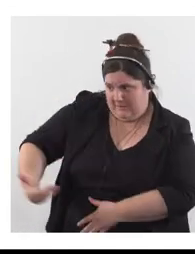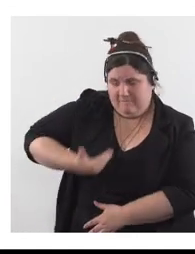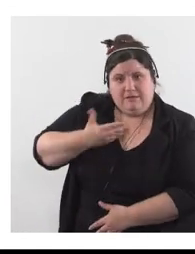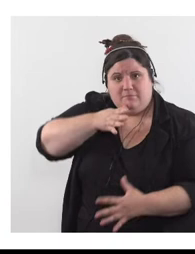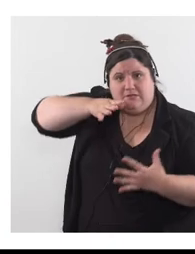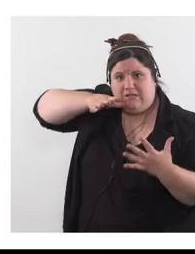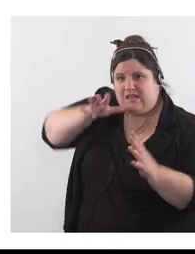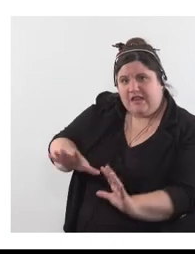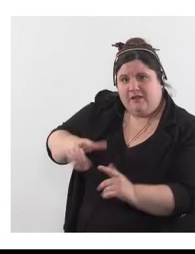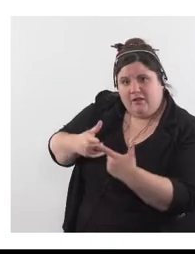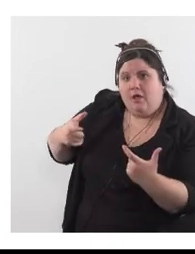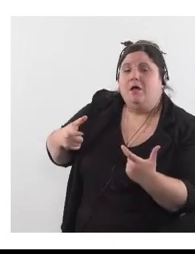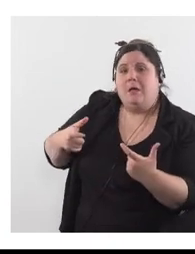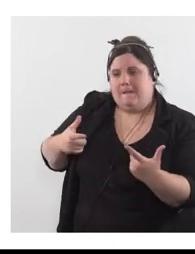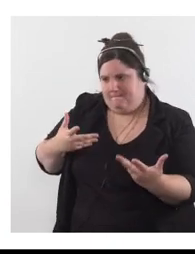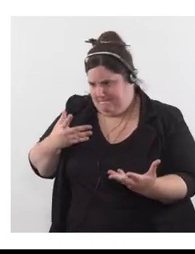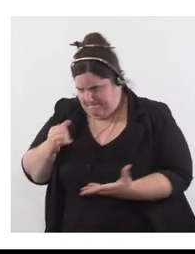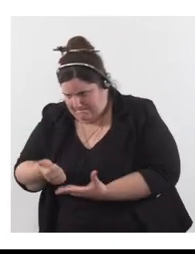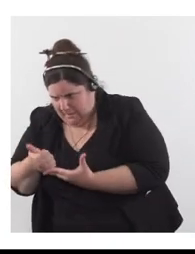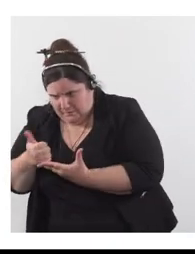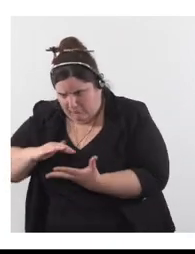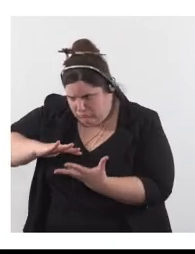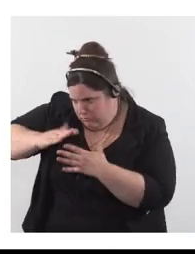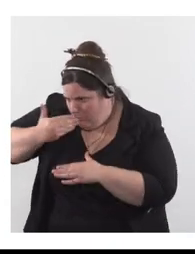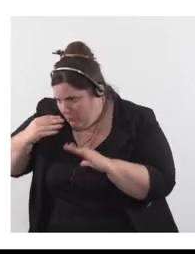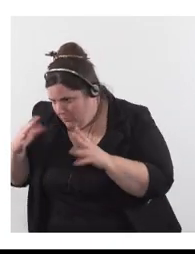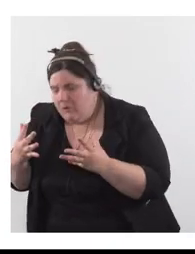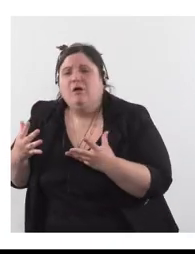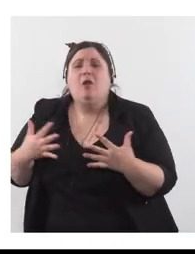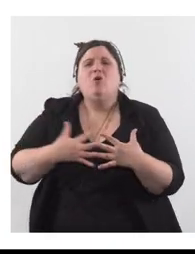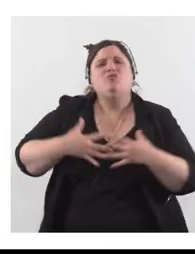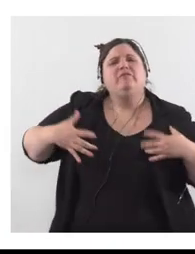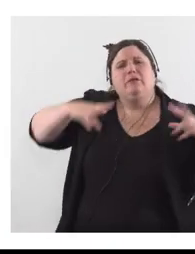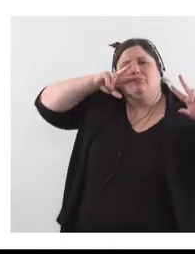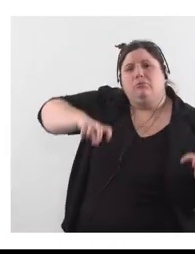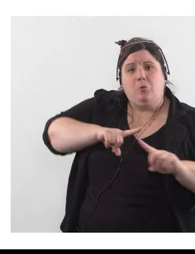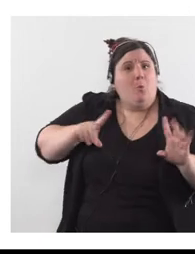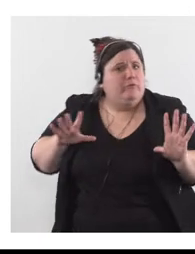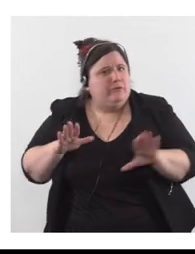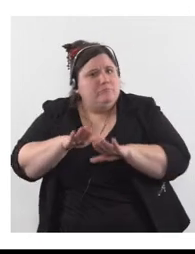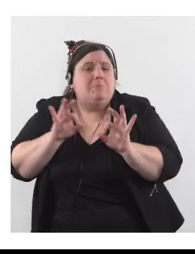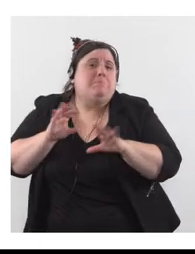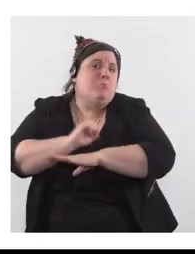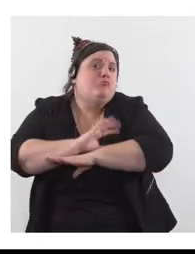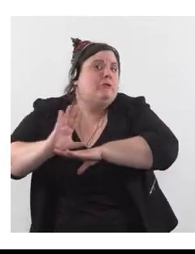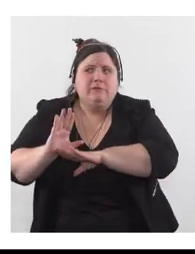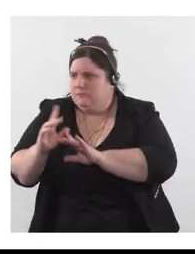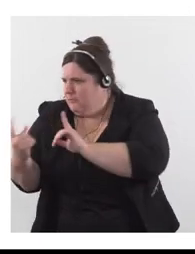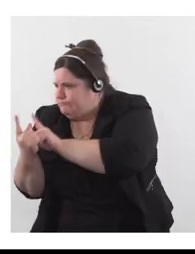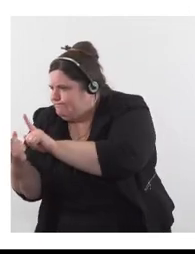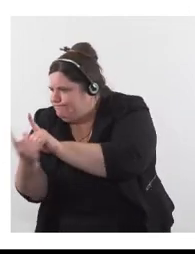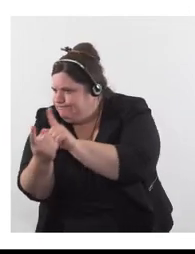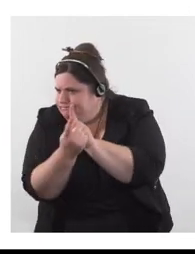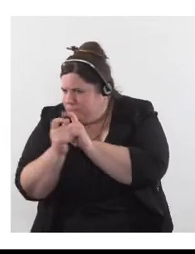de nature journalistique, plutôt que scientifique, où des victimes ont été interviewées